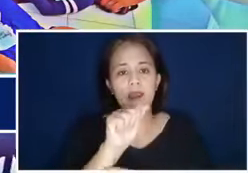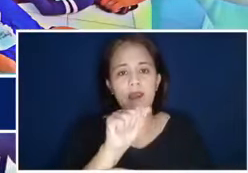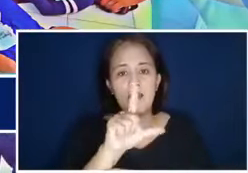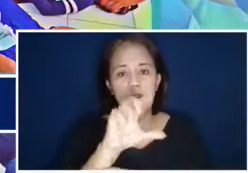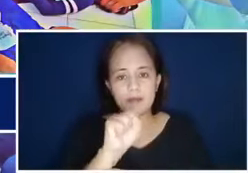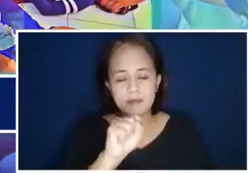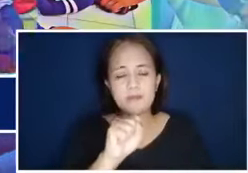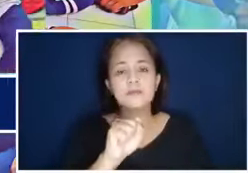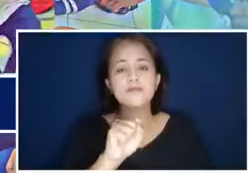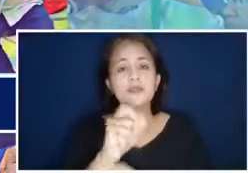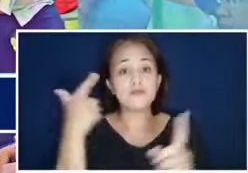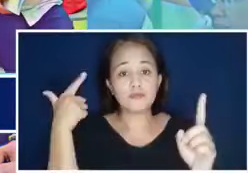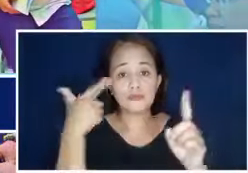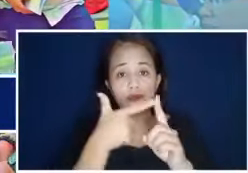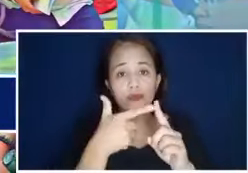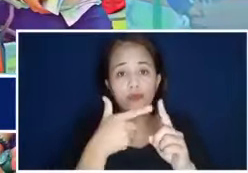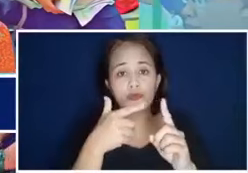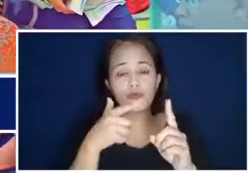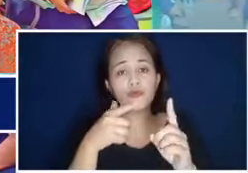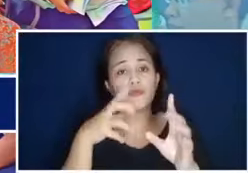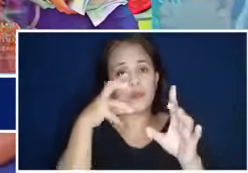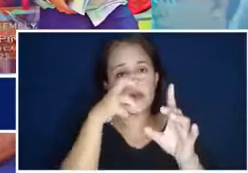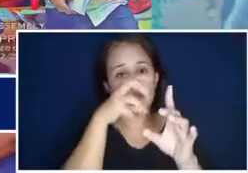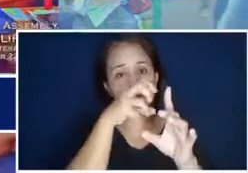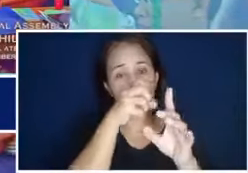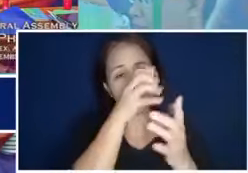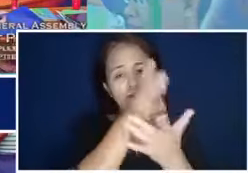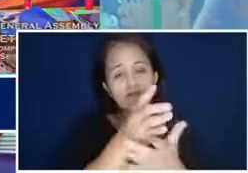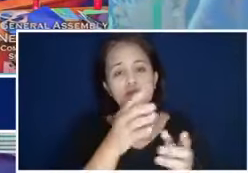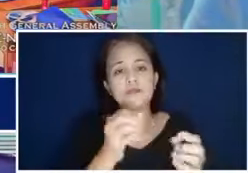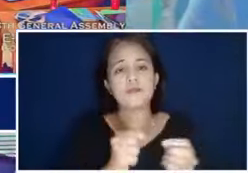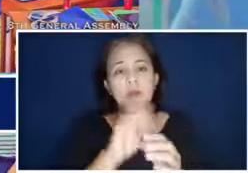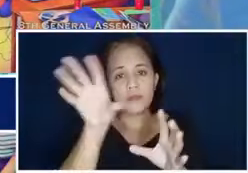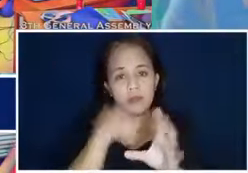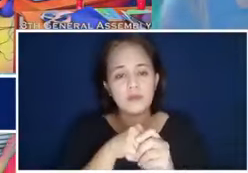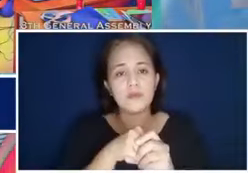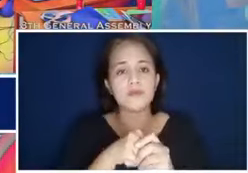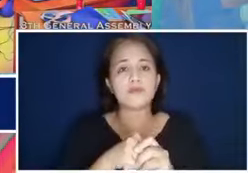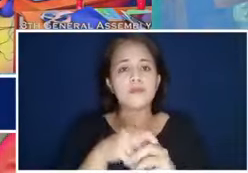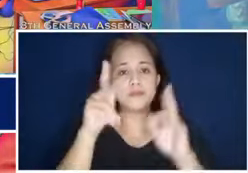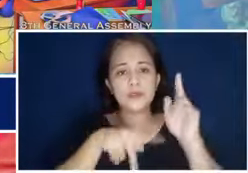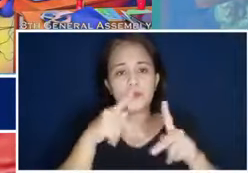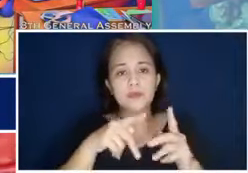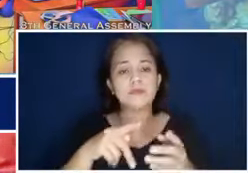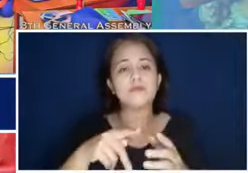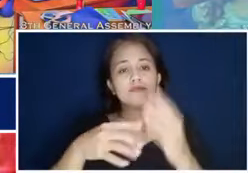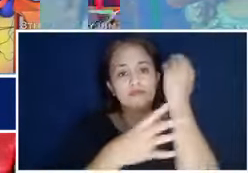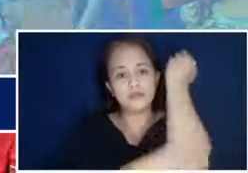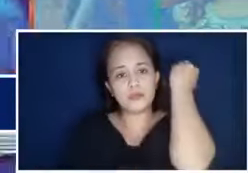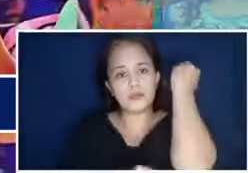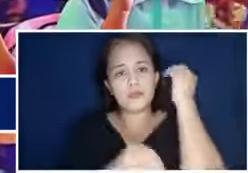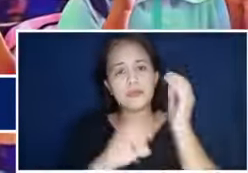systems na naglalayong maabot at maisama ang mga mamamayang mahihirap at naisasantabi.